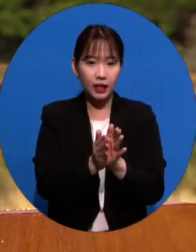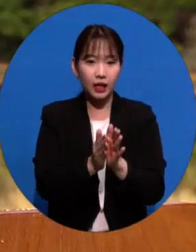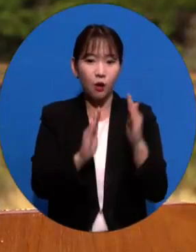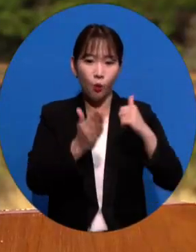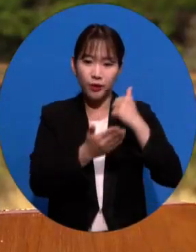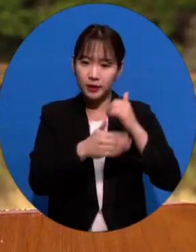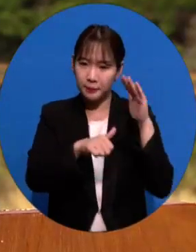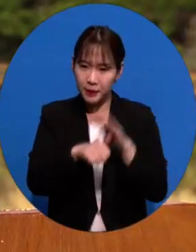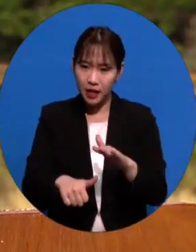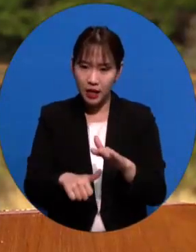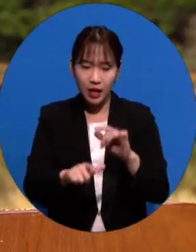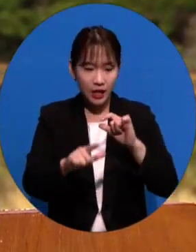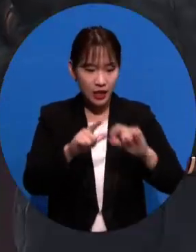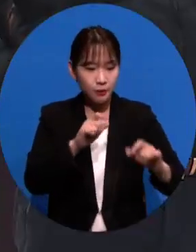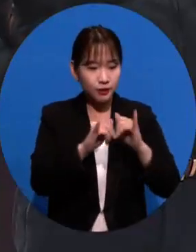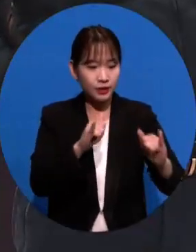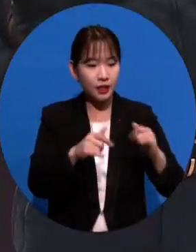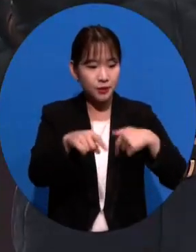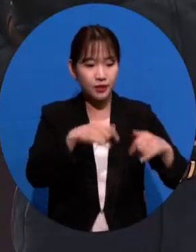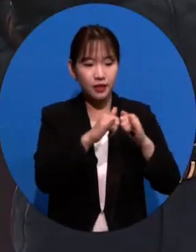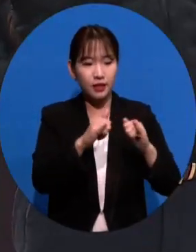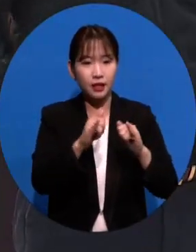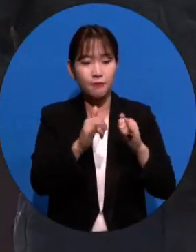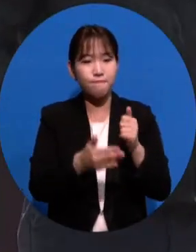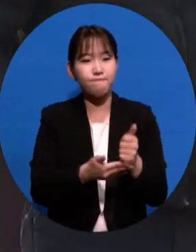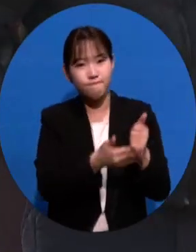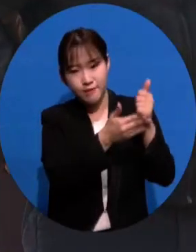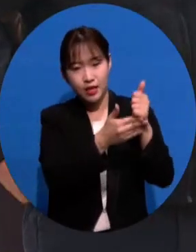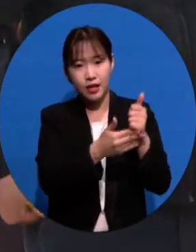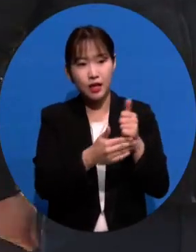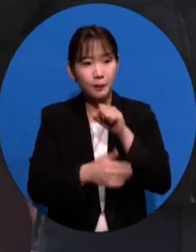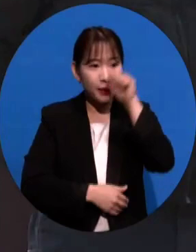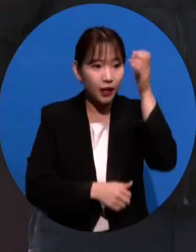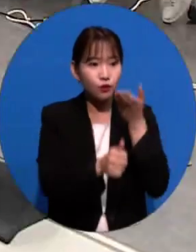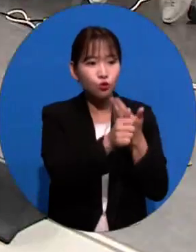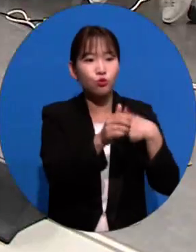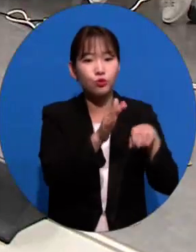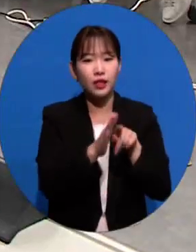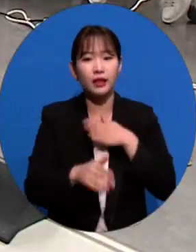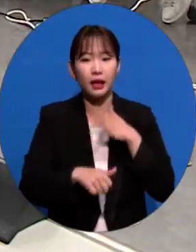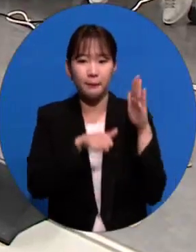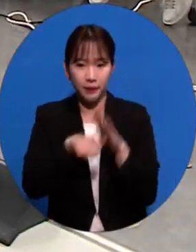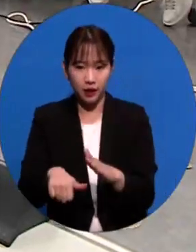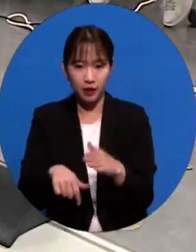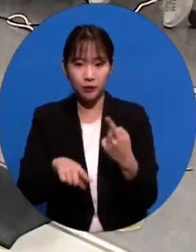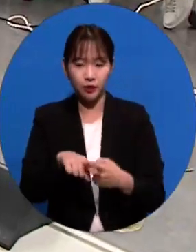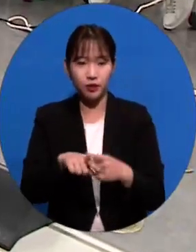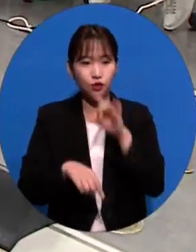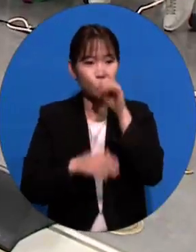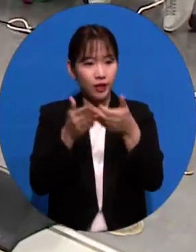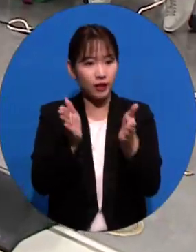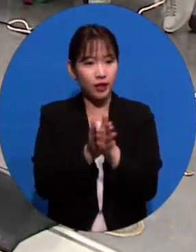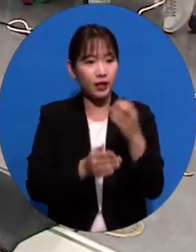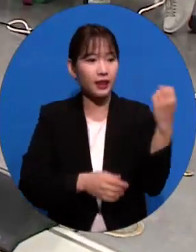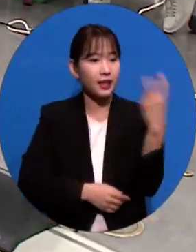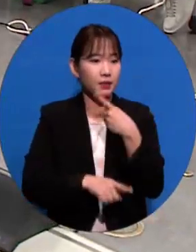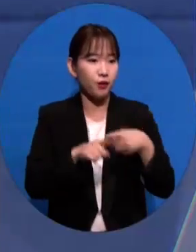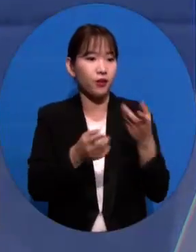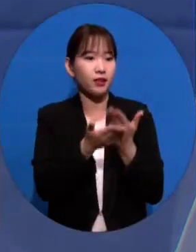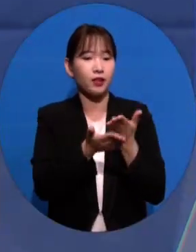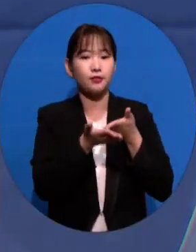것은 특정 계파 정치인을 본선에 올리기 위해 유력 후보를 배제한 것이라며 중앙당에 재심을